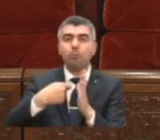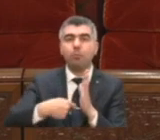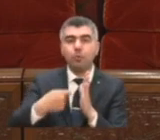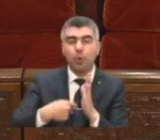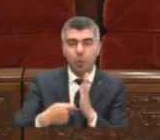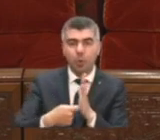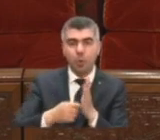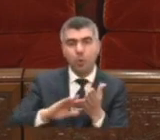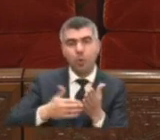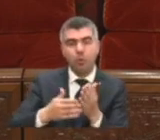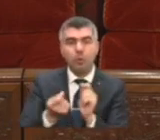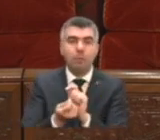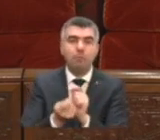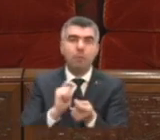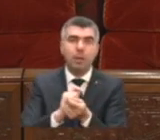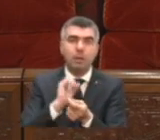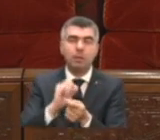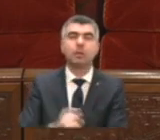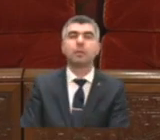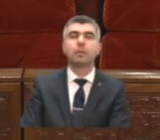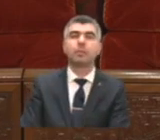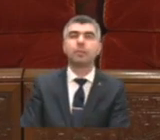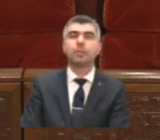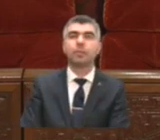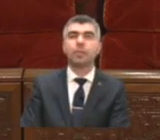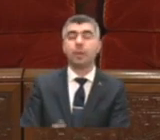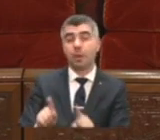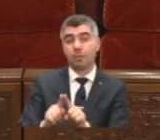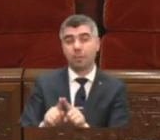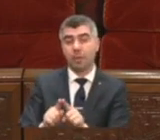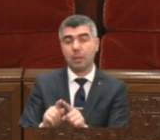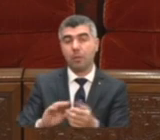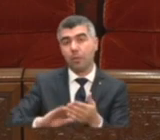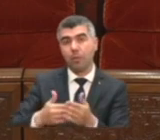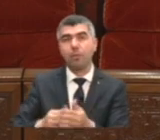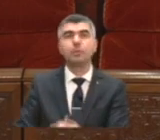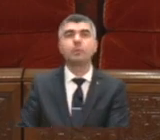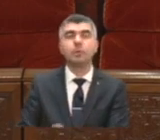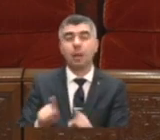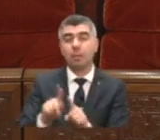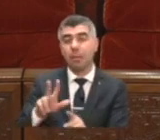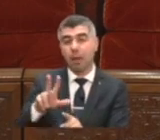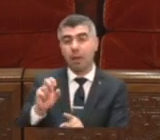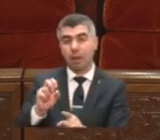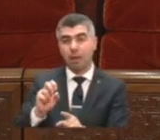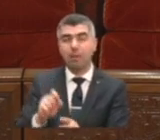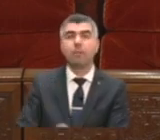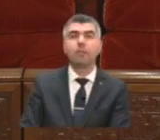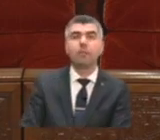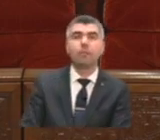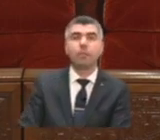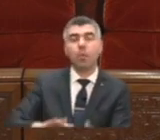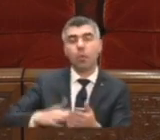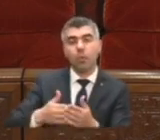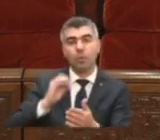سواء المتعلقة بالتخفيف أو التكيف. وفي هذا الصدد كنعرفوا أن مستوى اللي حطيناه هو